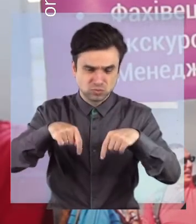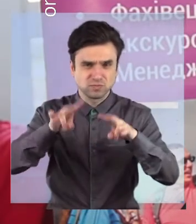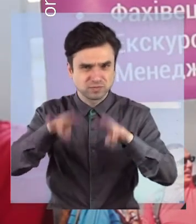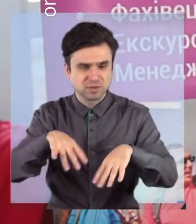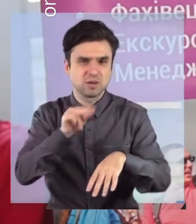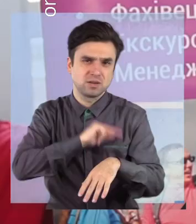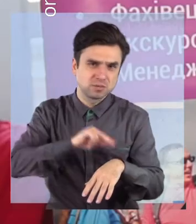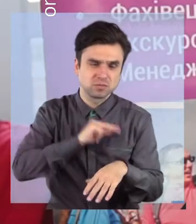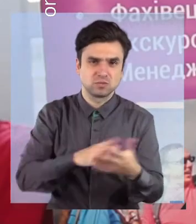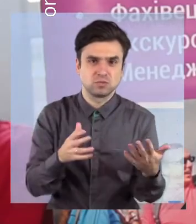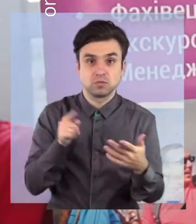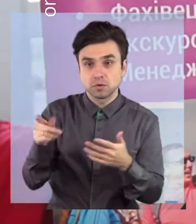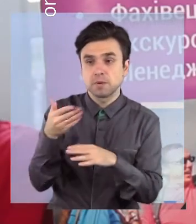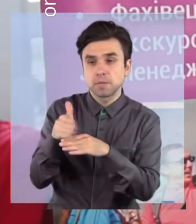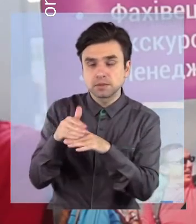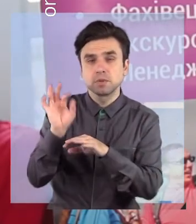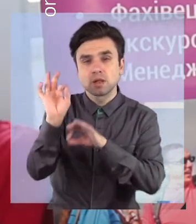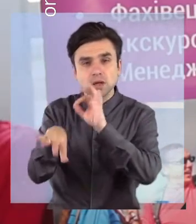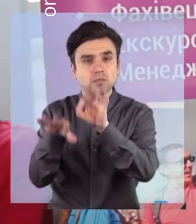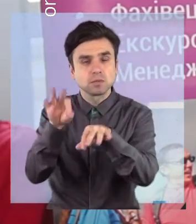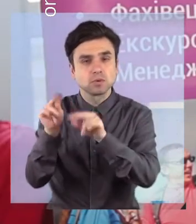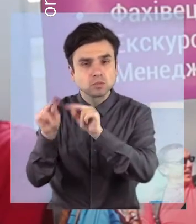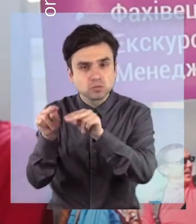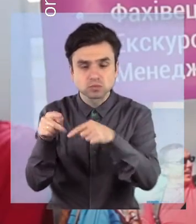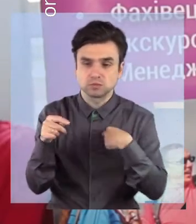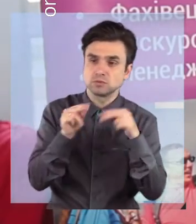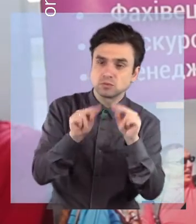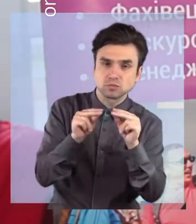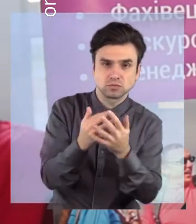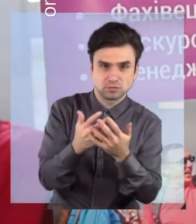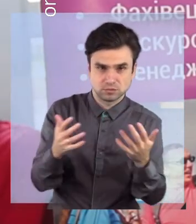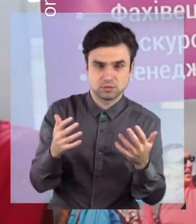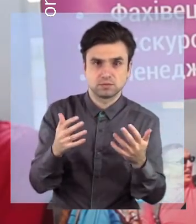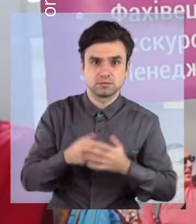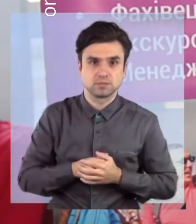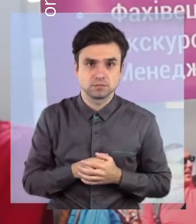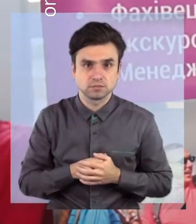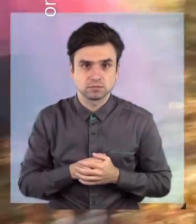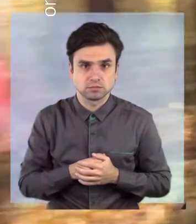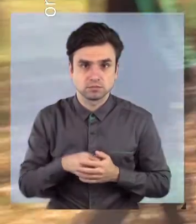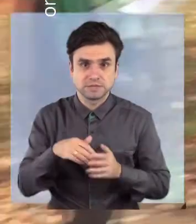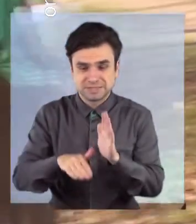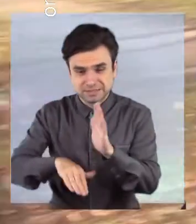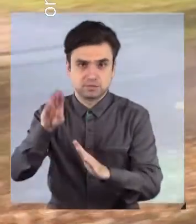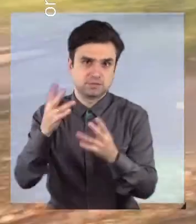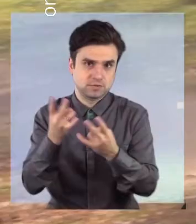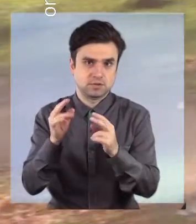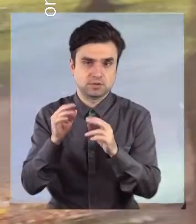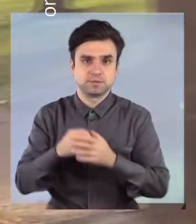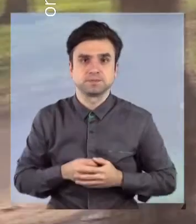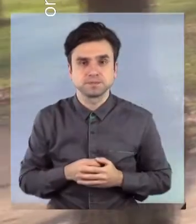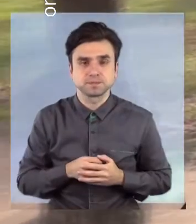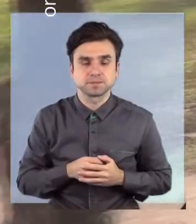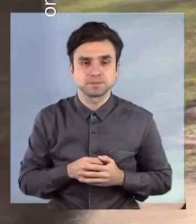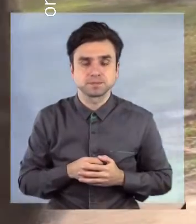такими цеглинками, воно йде, от, починаючи, я мабуть скажу, що із дитячого ще садка. Наразі у квесті Green